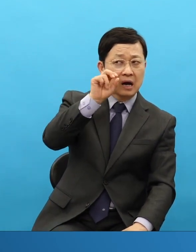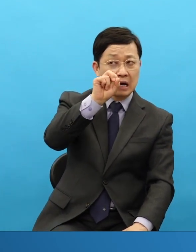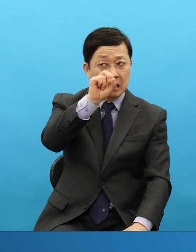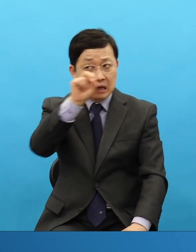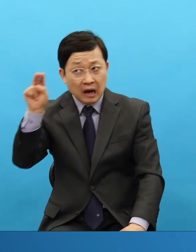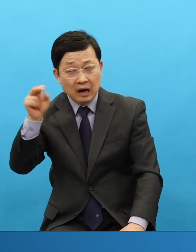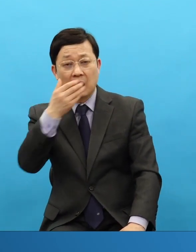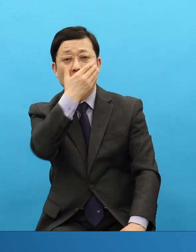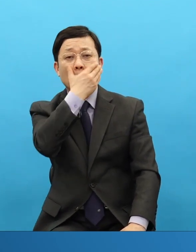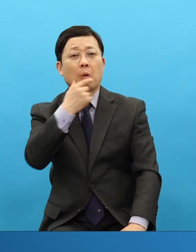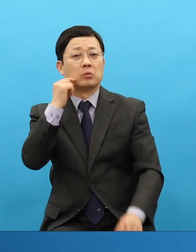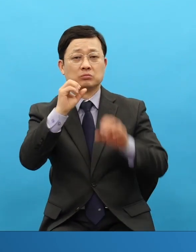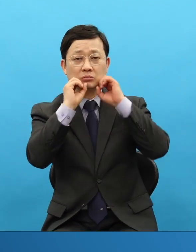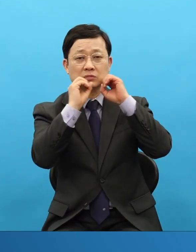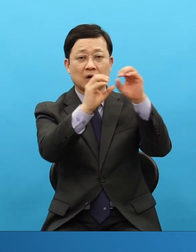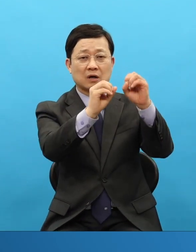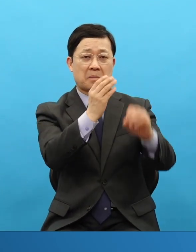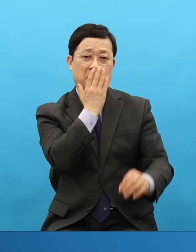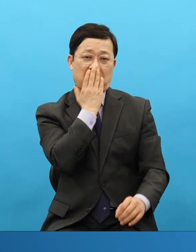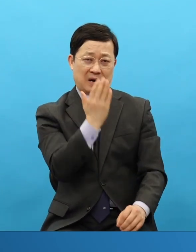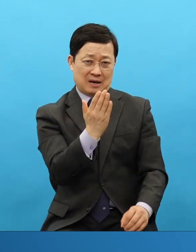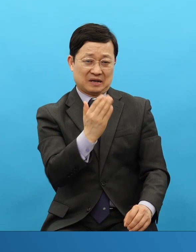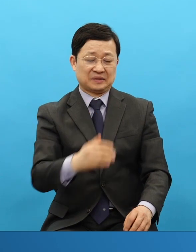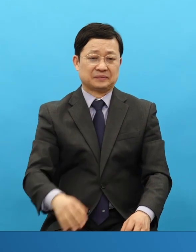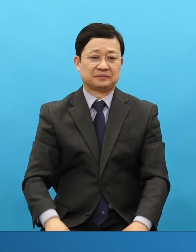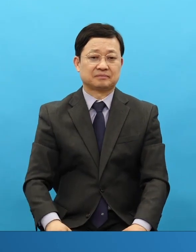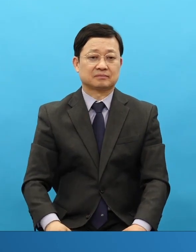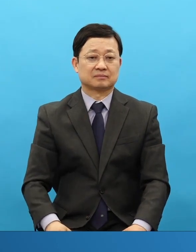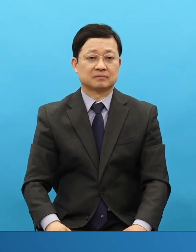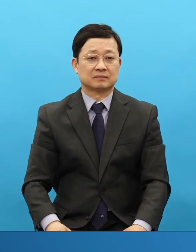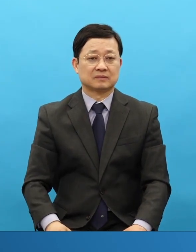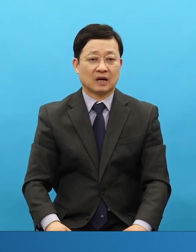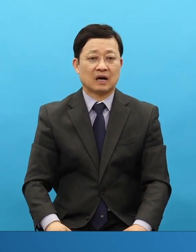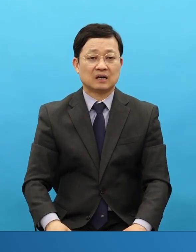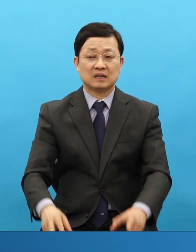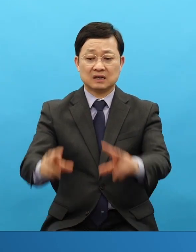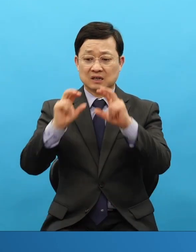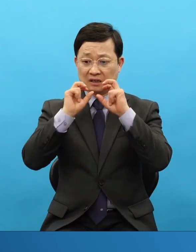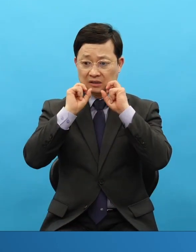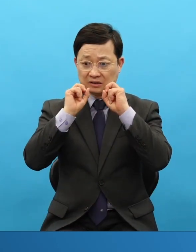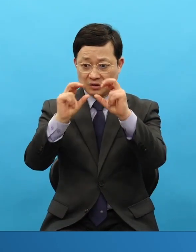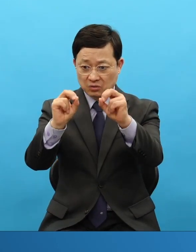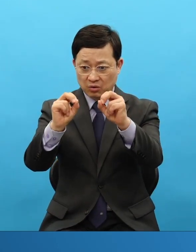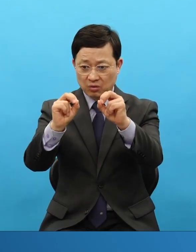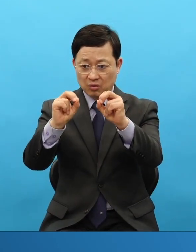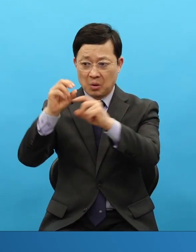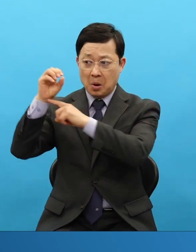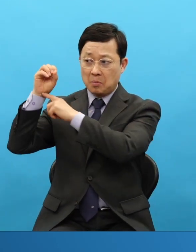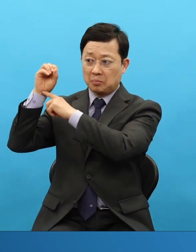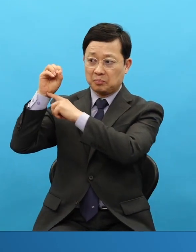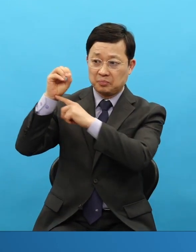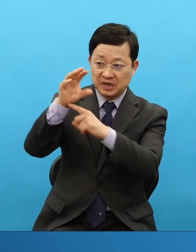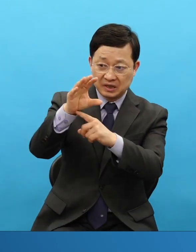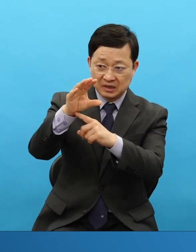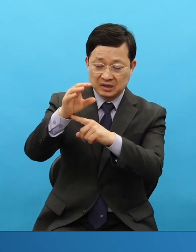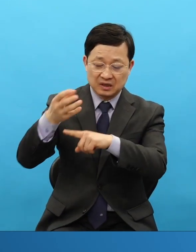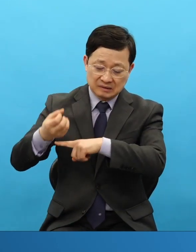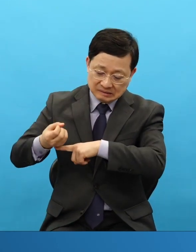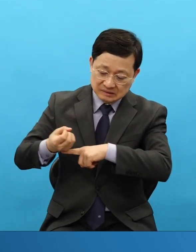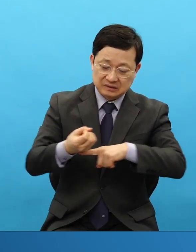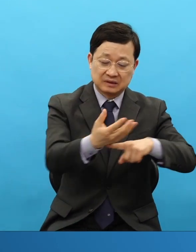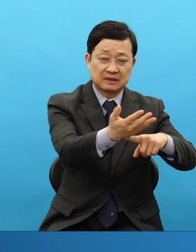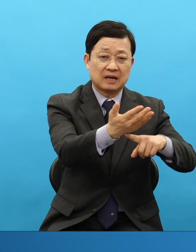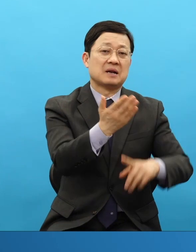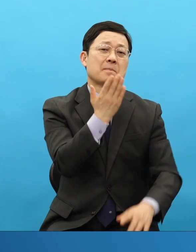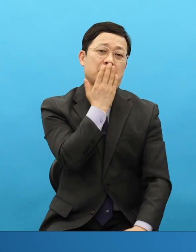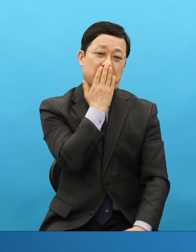must be done that way for evangelism and missions to take place. 그래야만 이 선교라고 하는 어마어마한 빛이 전달되는 겁니다. That is how this immense light